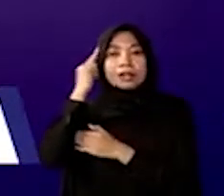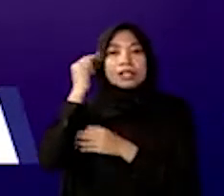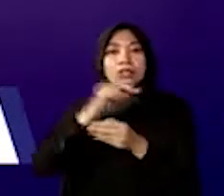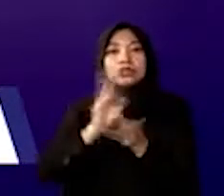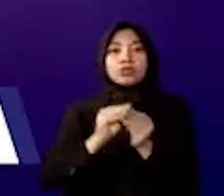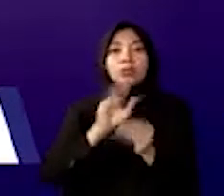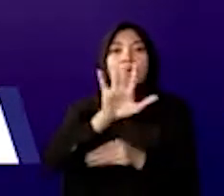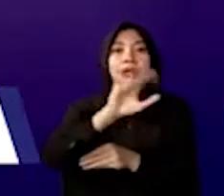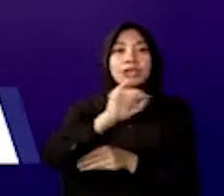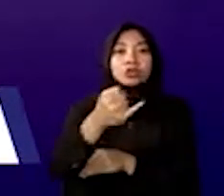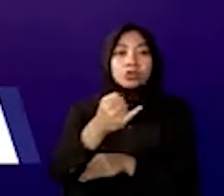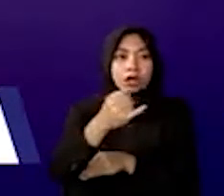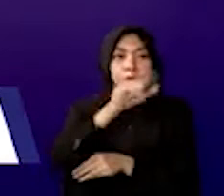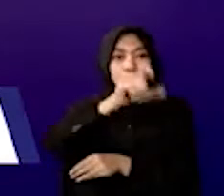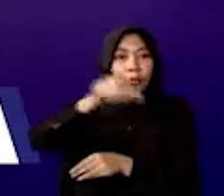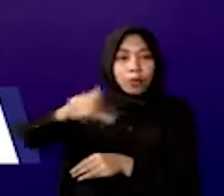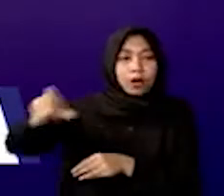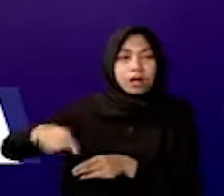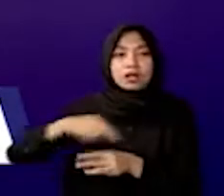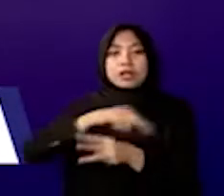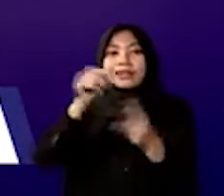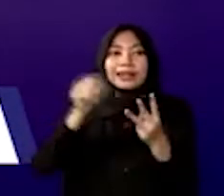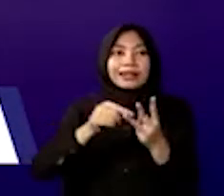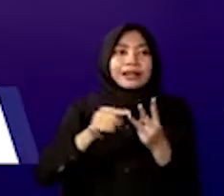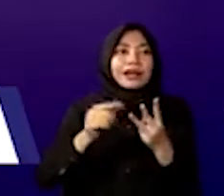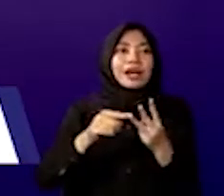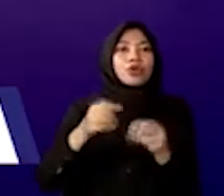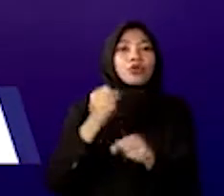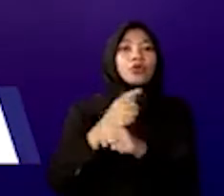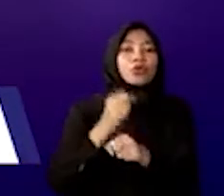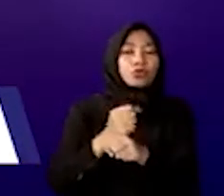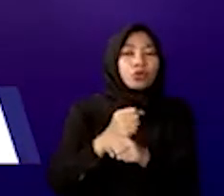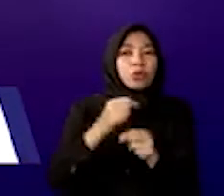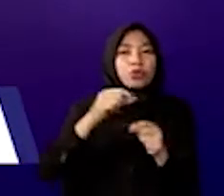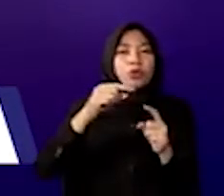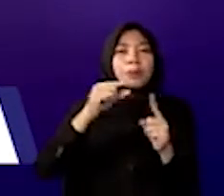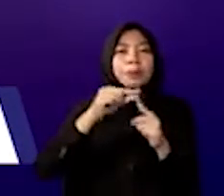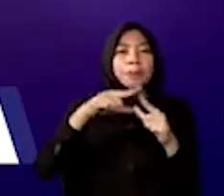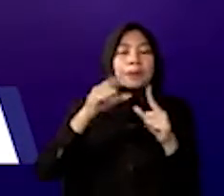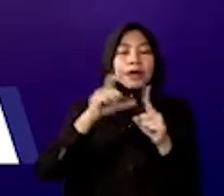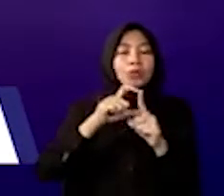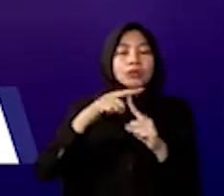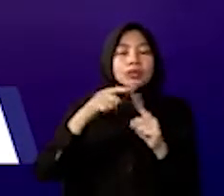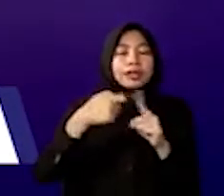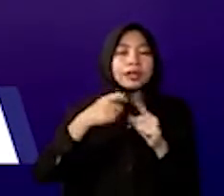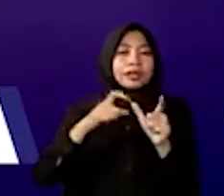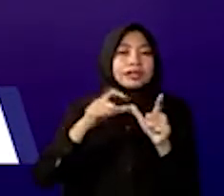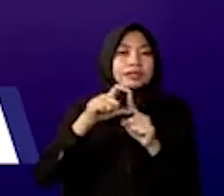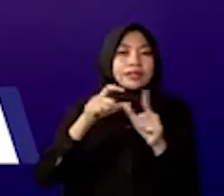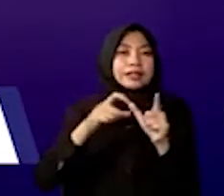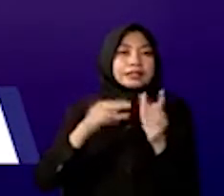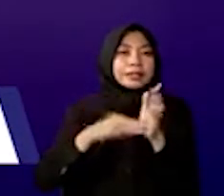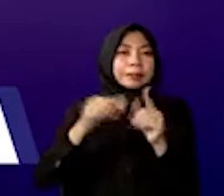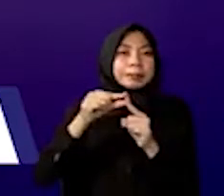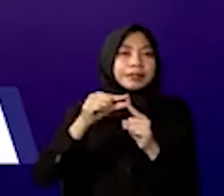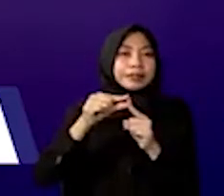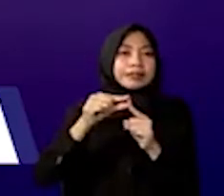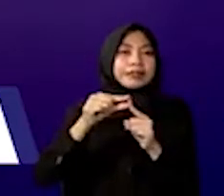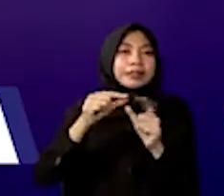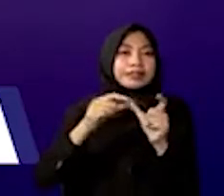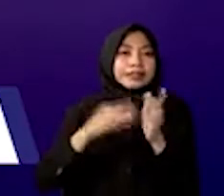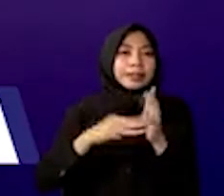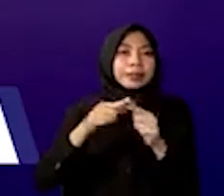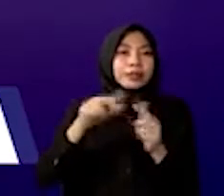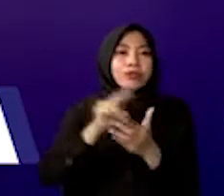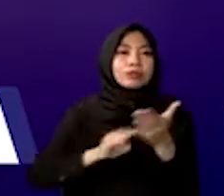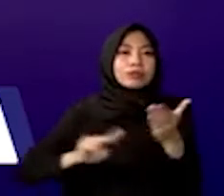ada sekitar 5 juta orang kemudian tenaga pendidik PAUD TK SD SMP dosen perguruan tinggi